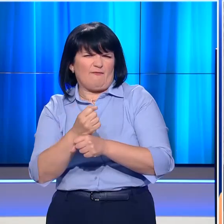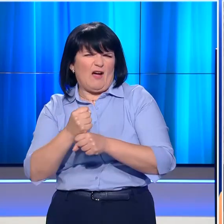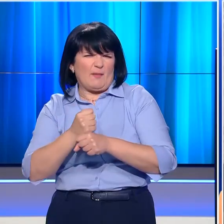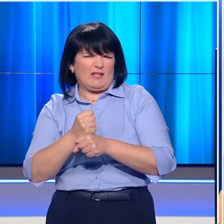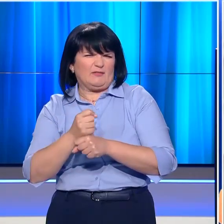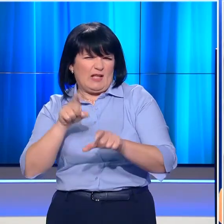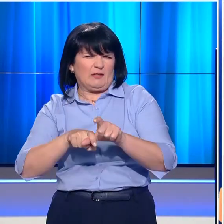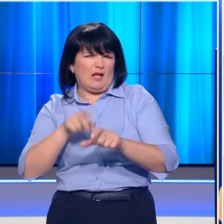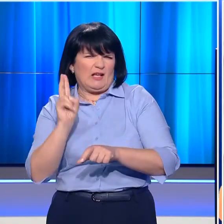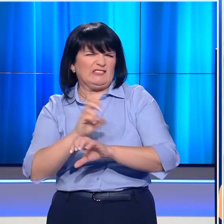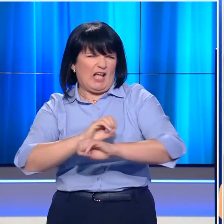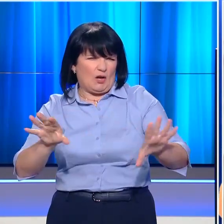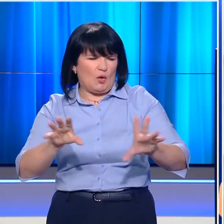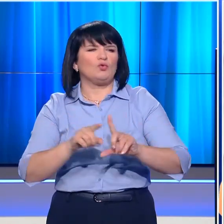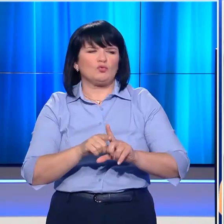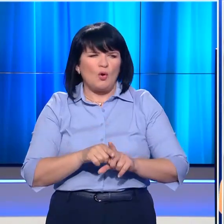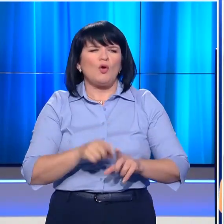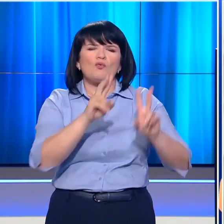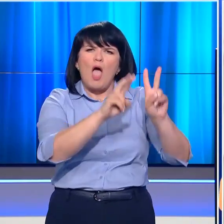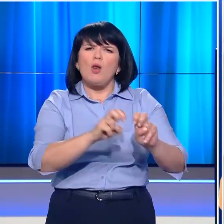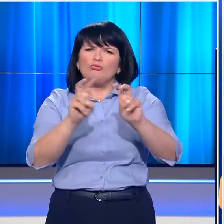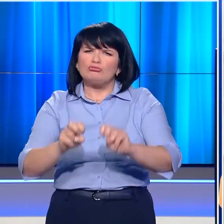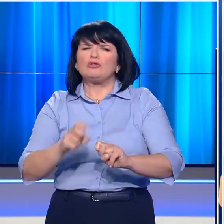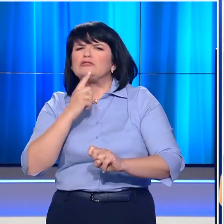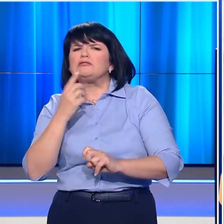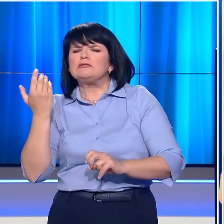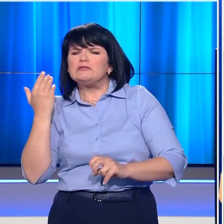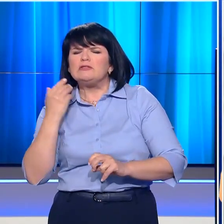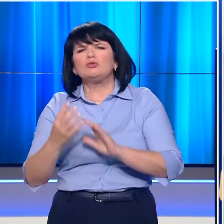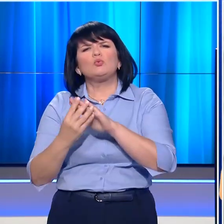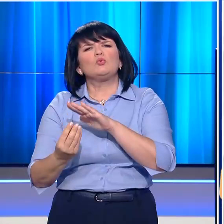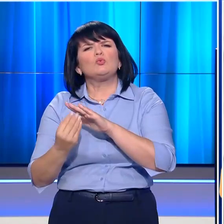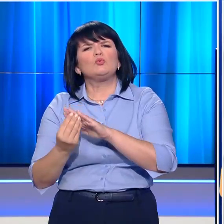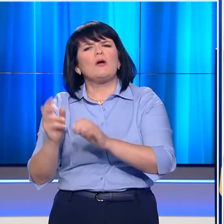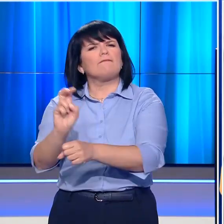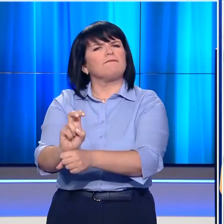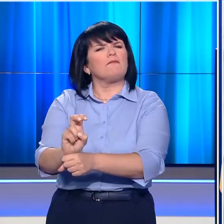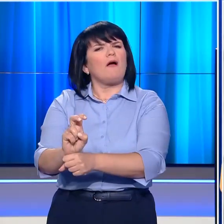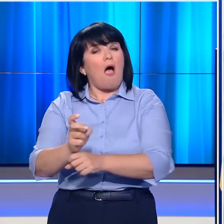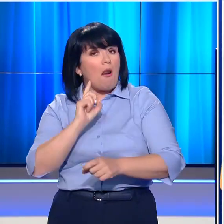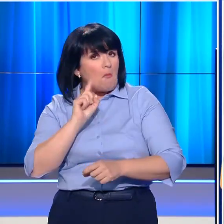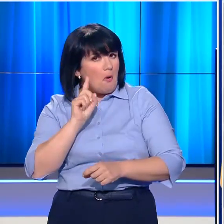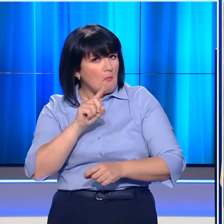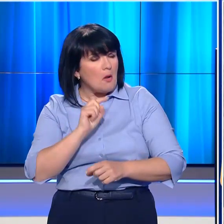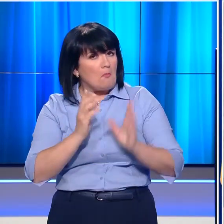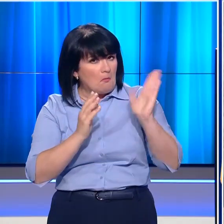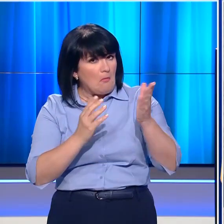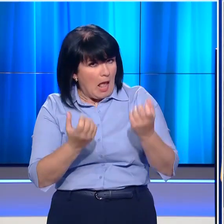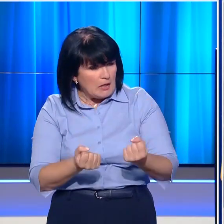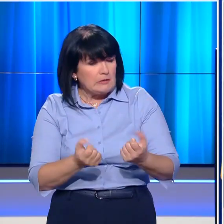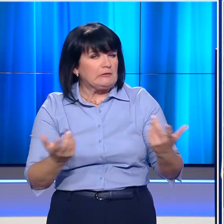το επίμαχο USB, ενώ αναμένεται να ελεγχθεί η νομιμότητα του ηχητικού υλικού και αν έχουν διαπραχθεί αξιόπινες